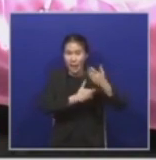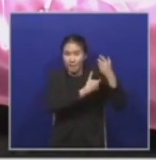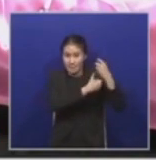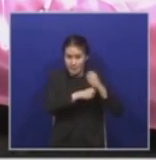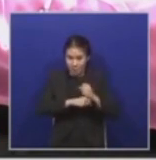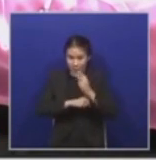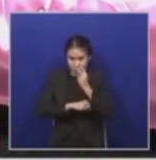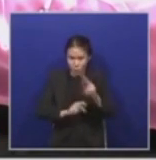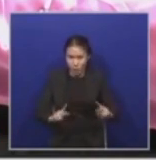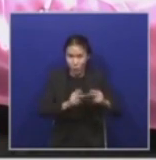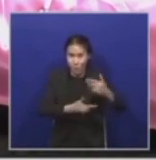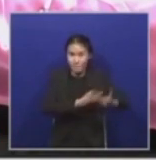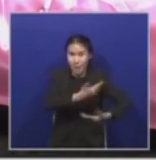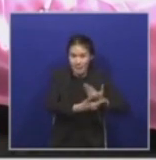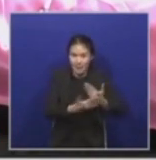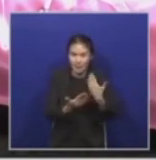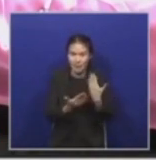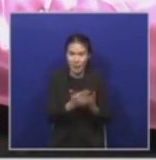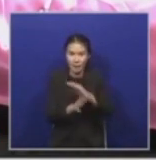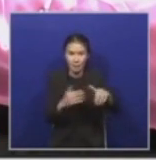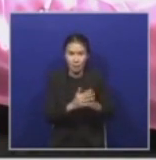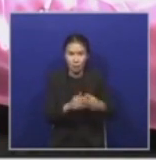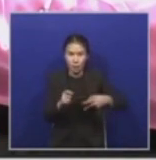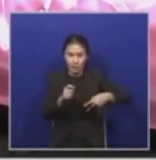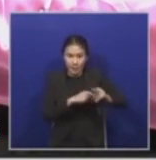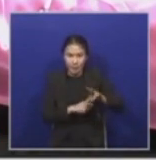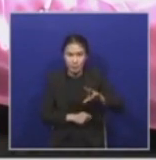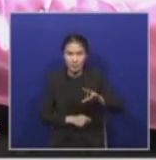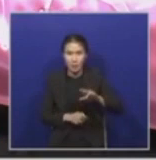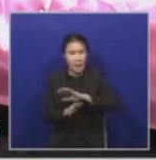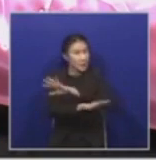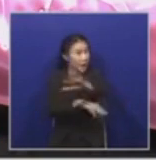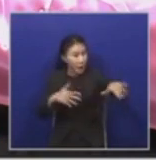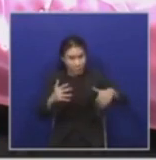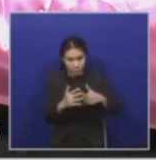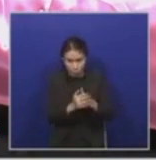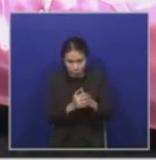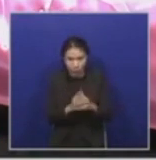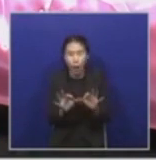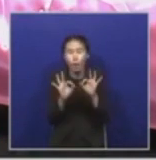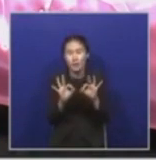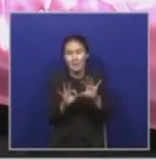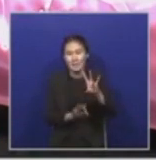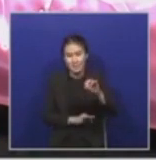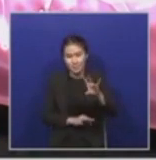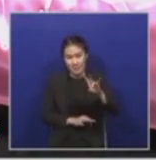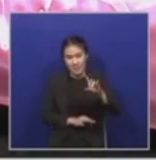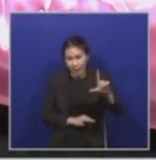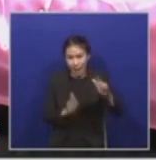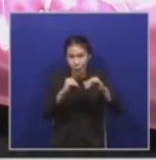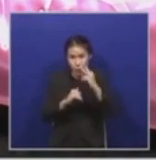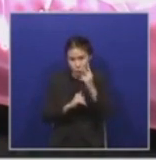ษฏ์ถูกตัดสิริรวมทั้งหมดไป277ล้านบาทรวมทั้งหมดนะฮะอ่ะโอเคไม่ว่ากันแต่ท่านประธานดู